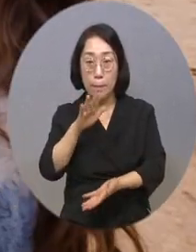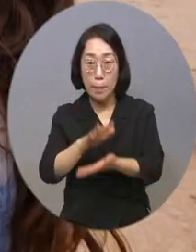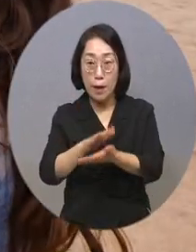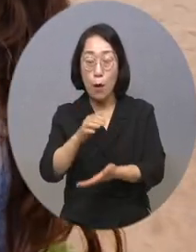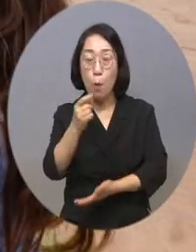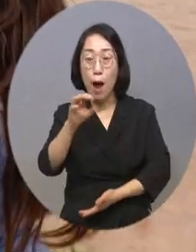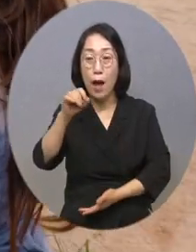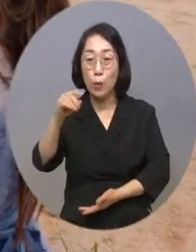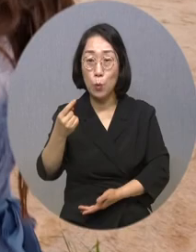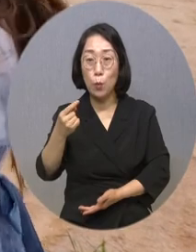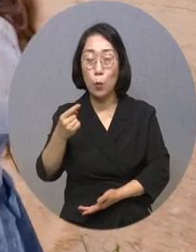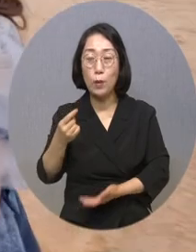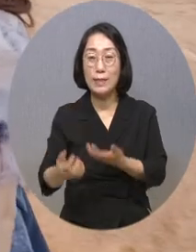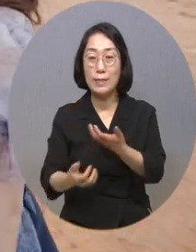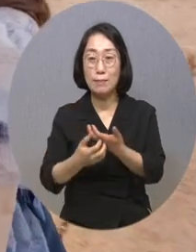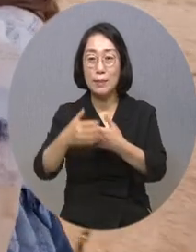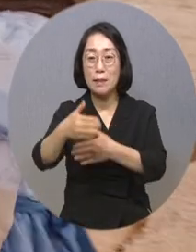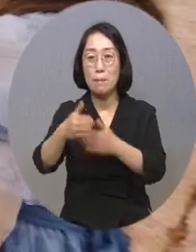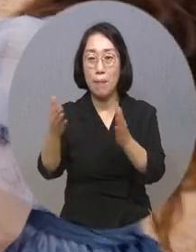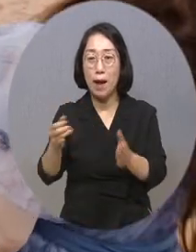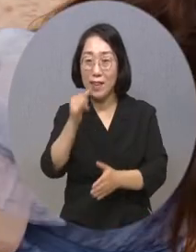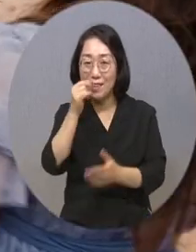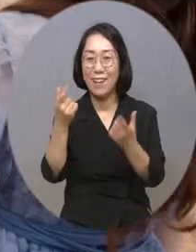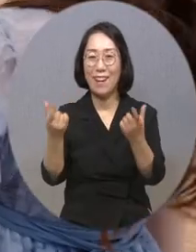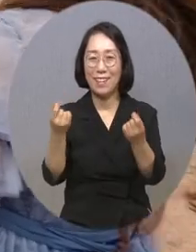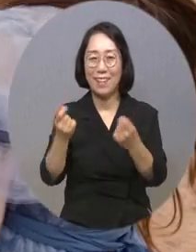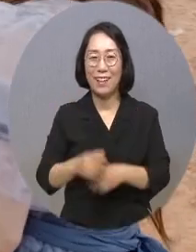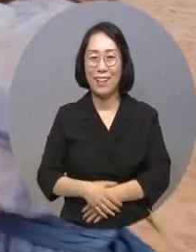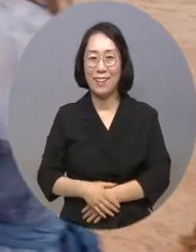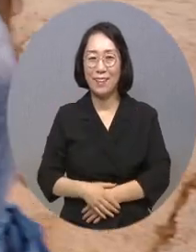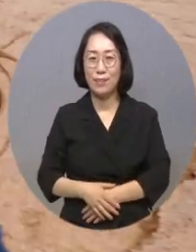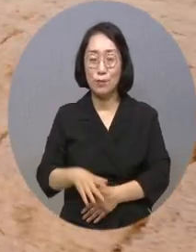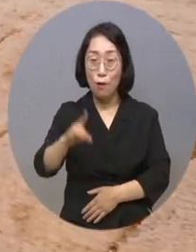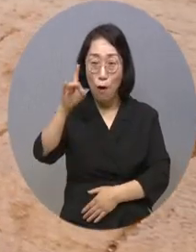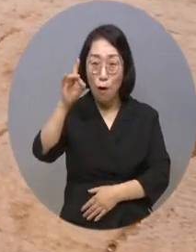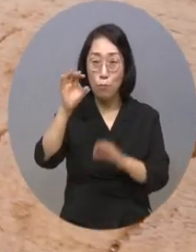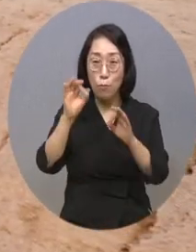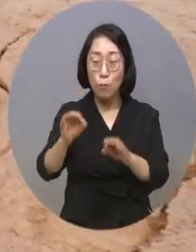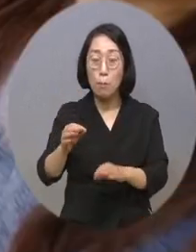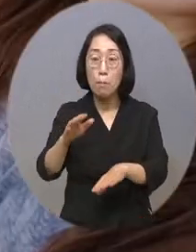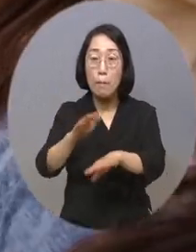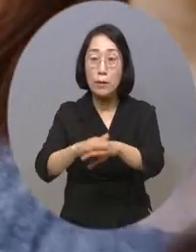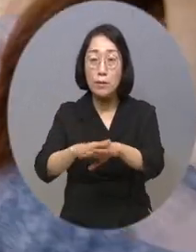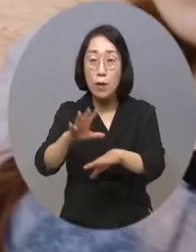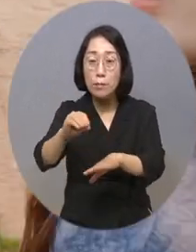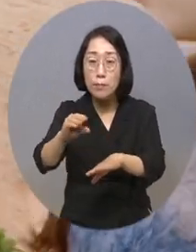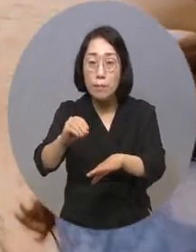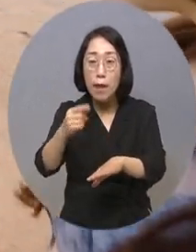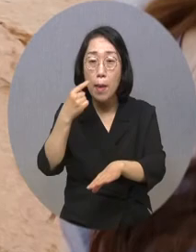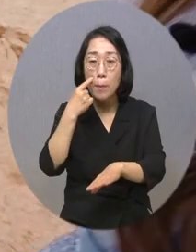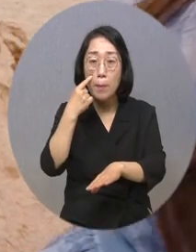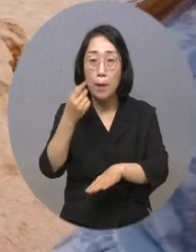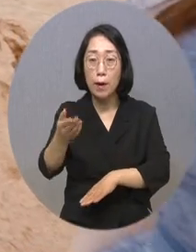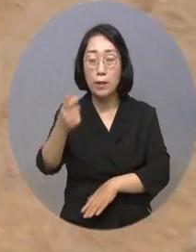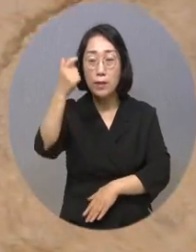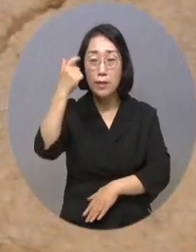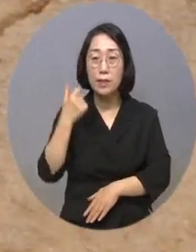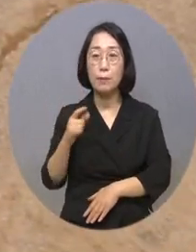그러니까 이렇게 황토가 펼쳐져 있는 거 처음 보는데? 황토 같은 걸. 이거 진짜 멋있다. 한번 만져봐, 우준아. 무슨 느낌인지.